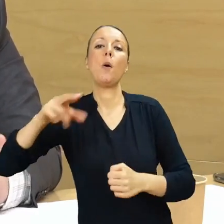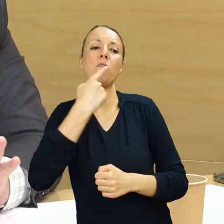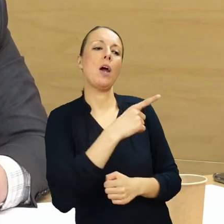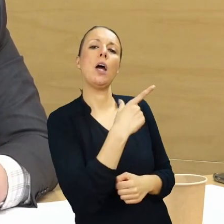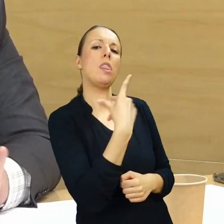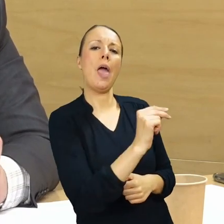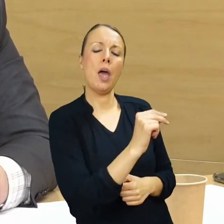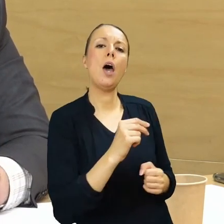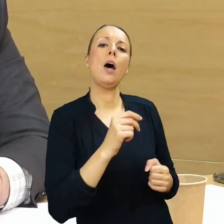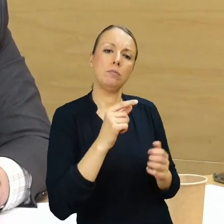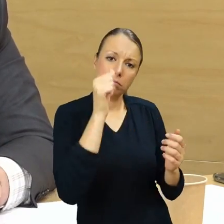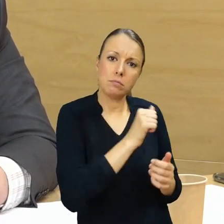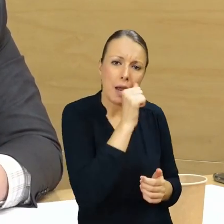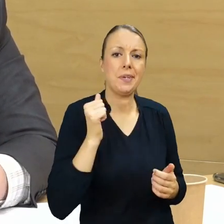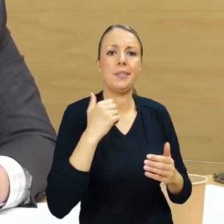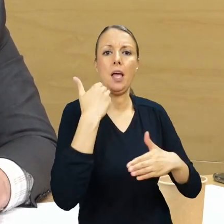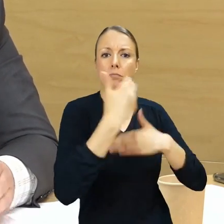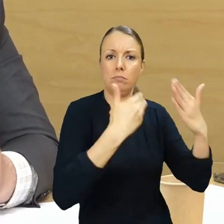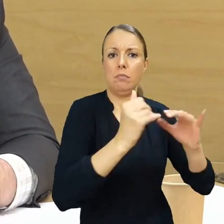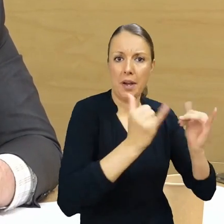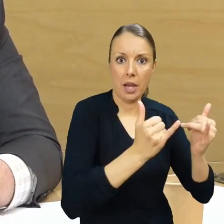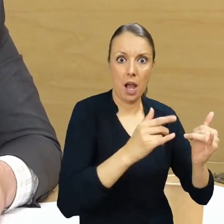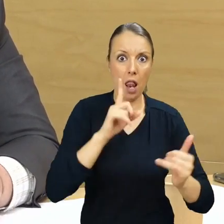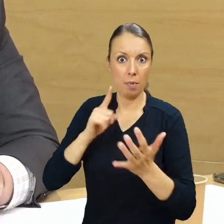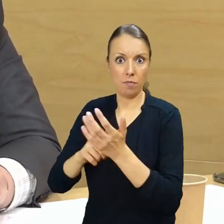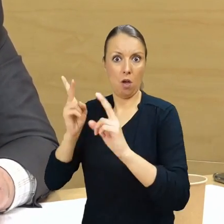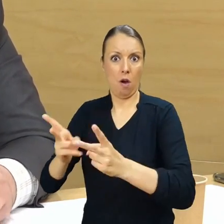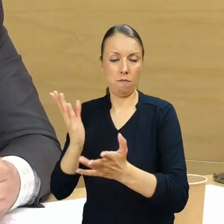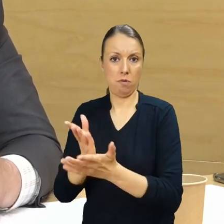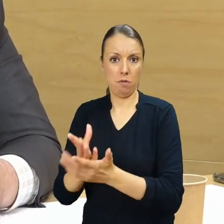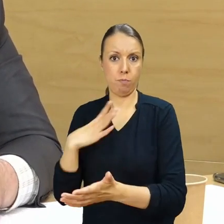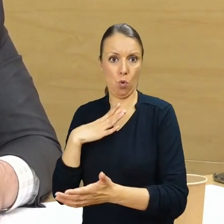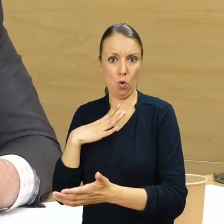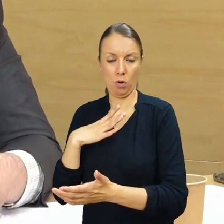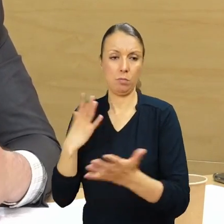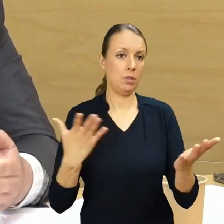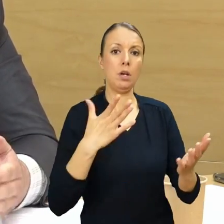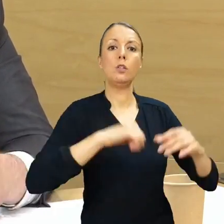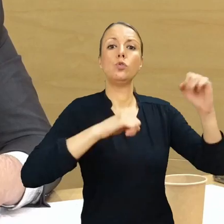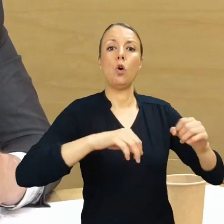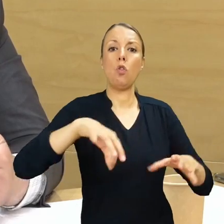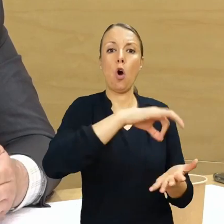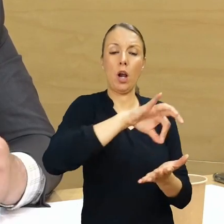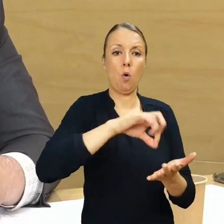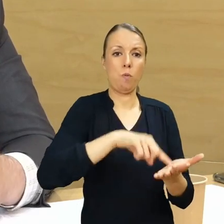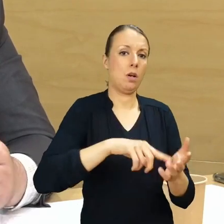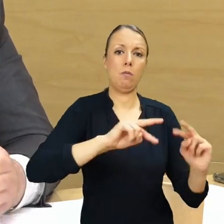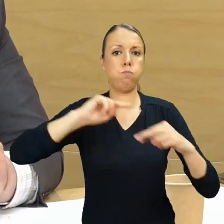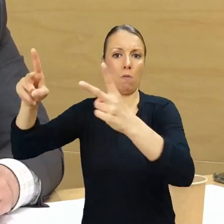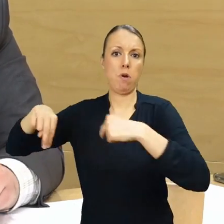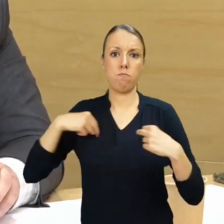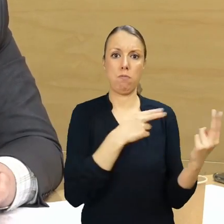chociaż prawomocnie zakończone postępowanie. Sąd Okręgowy zrzucał tę sprawę ponownie i tak ze trzy razy przechodziliśmy, aż w